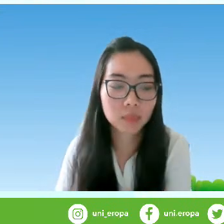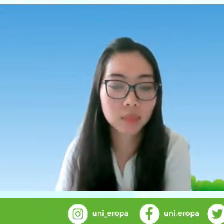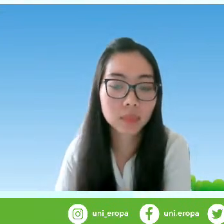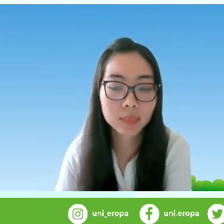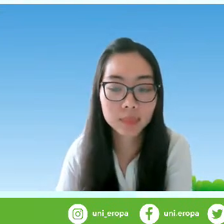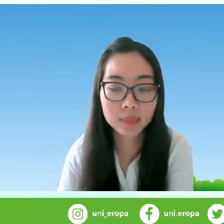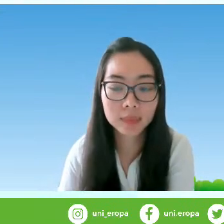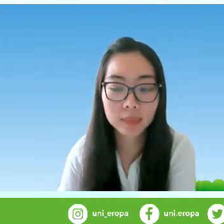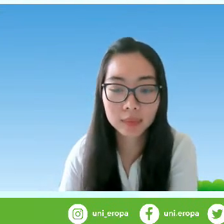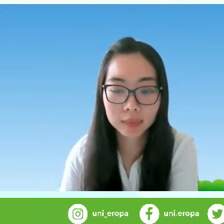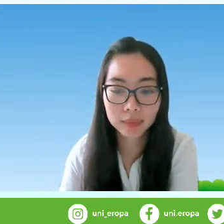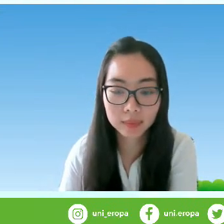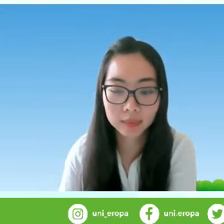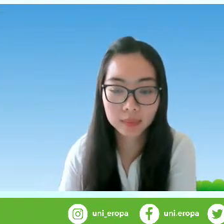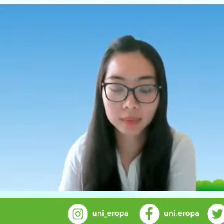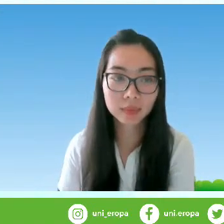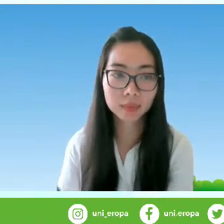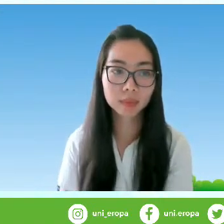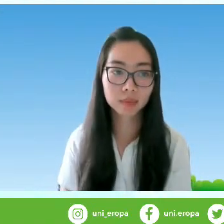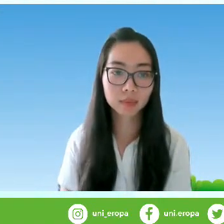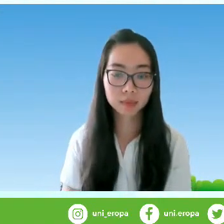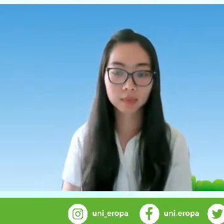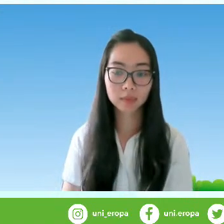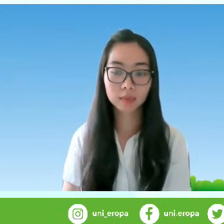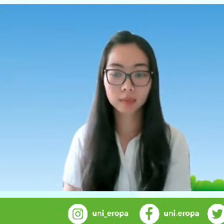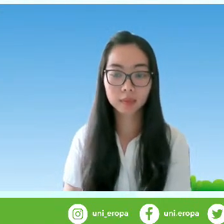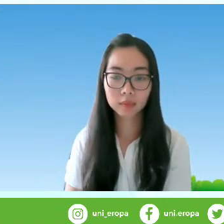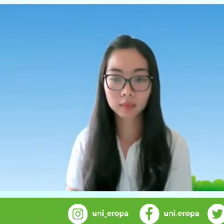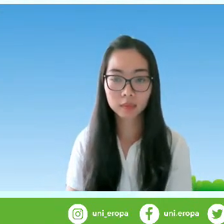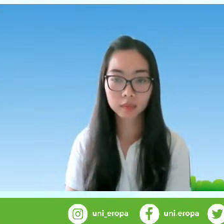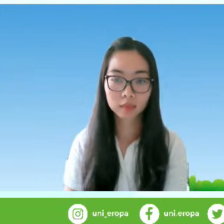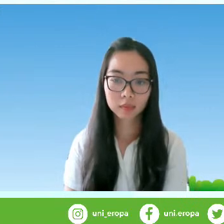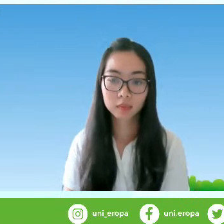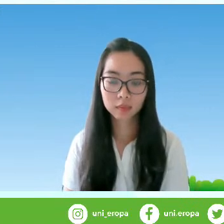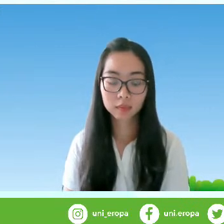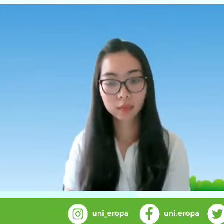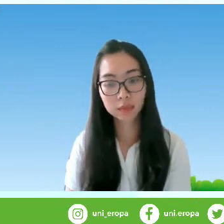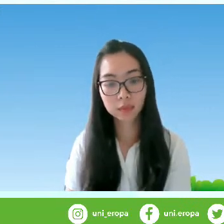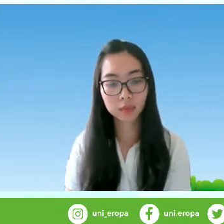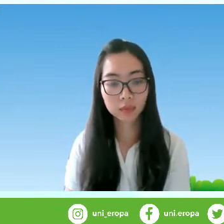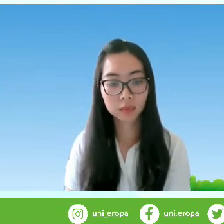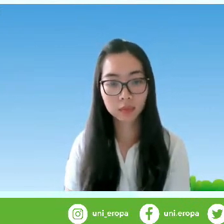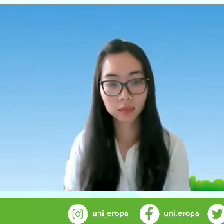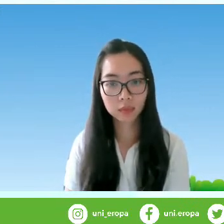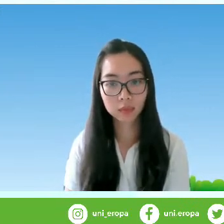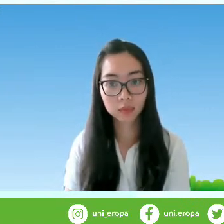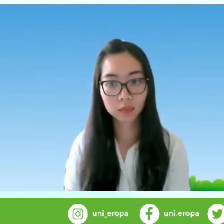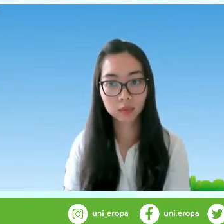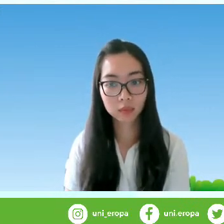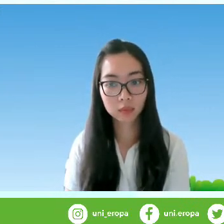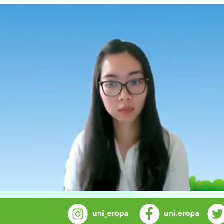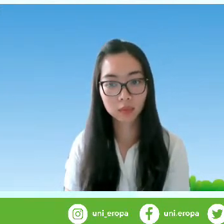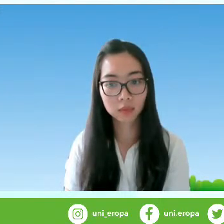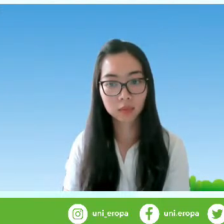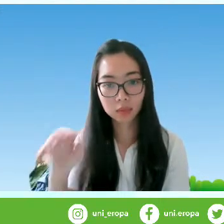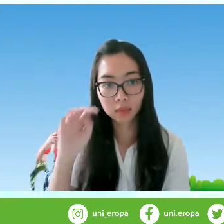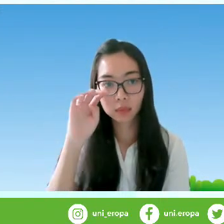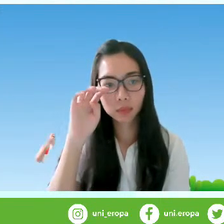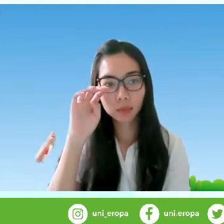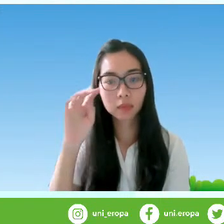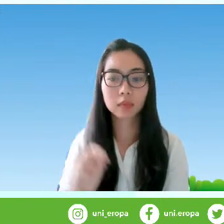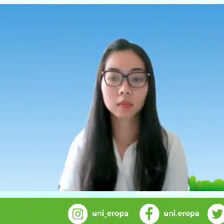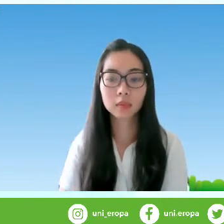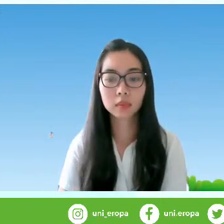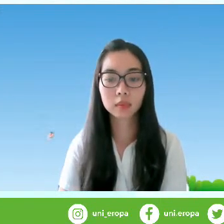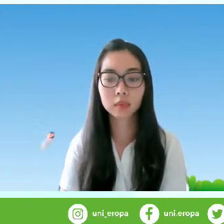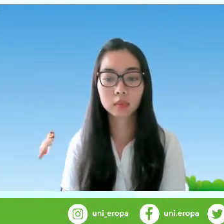sangat bugar hari ini sugar Ya udah sepedahan Berapa kilo hari ini hari ini Kebetulan aku ke Jogja dan Tadi pagi aku musim